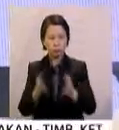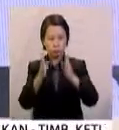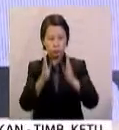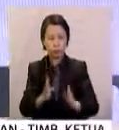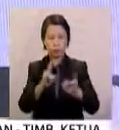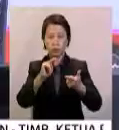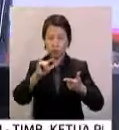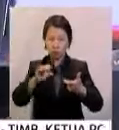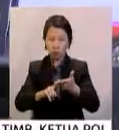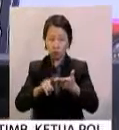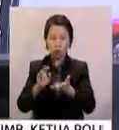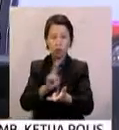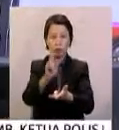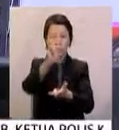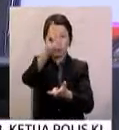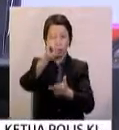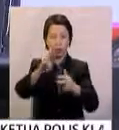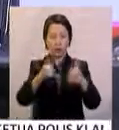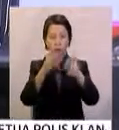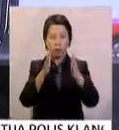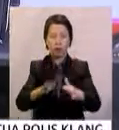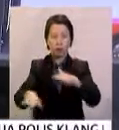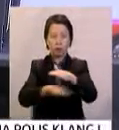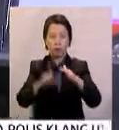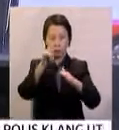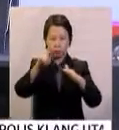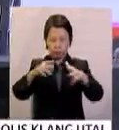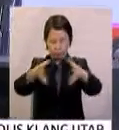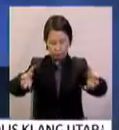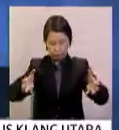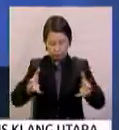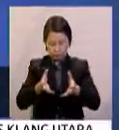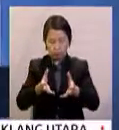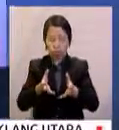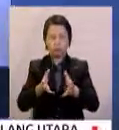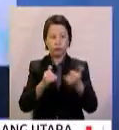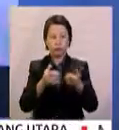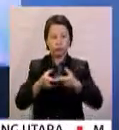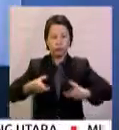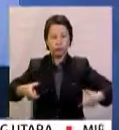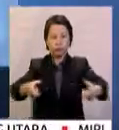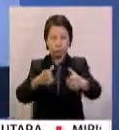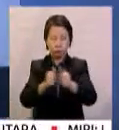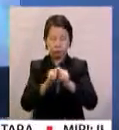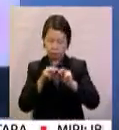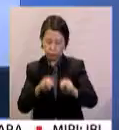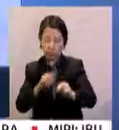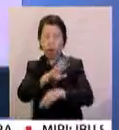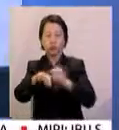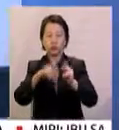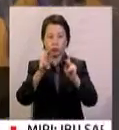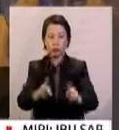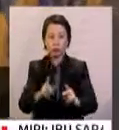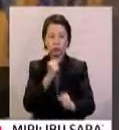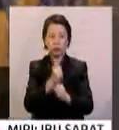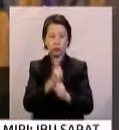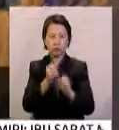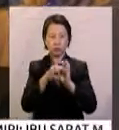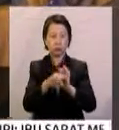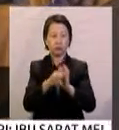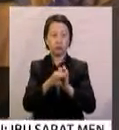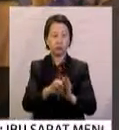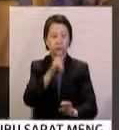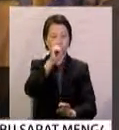kerajaan, institusi dan atlet di bawah satu platform. Persidangan bersifat strategik itu menyaksikan semua pihak bekerja rapat